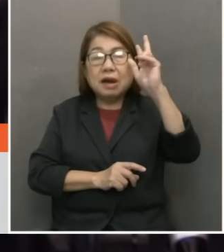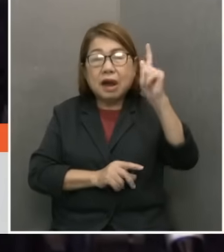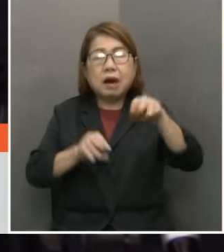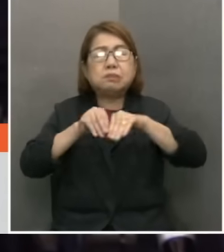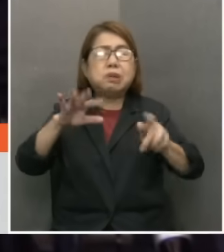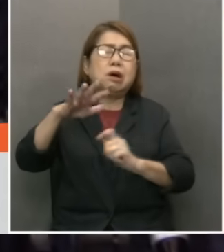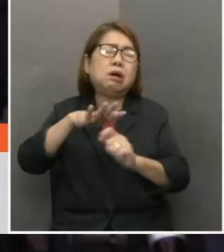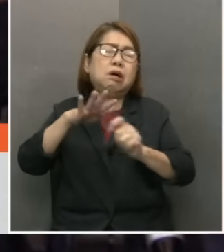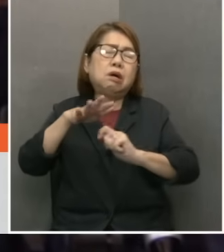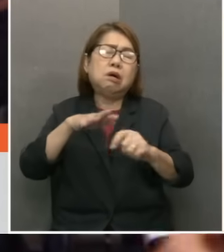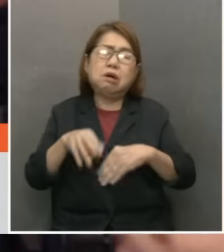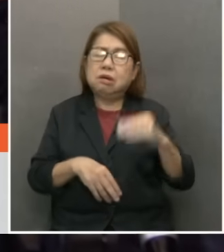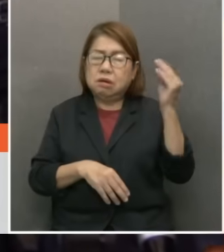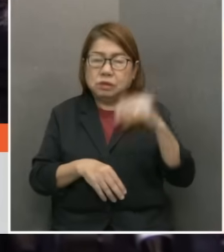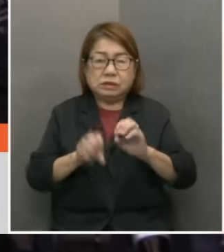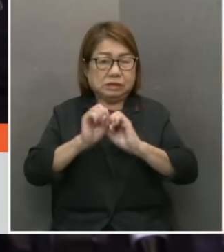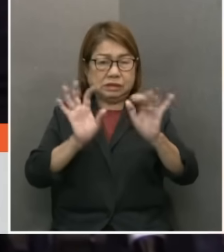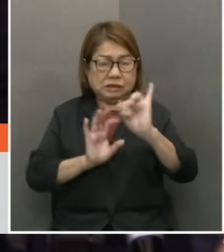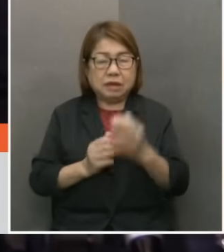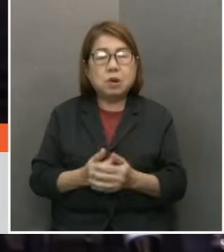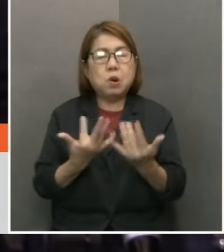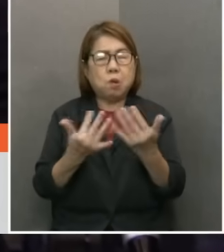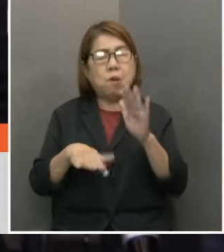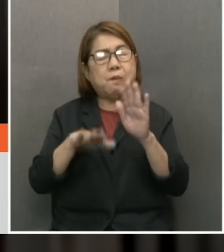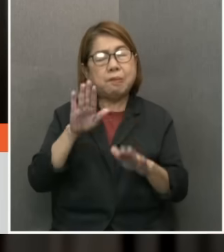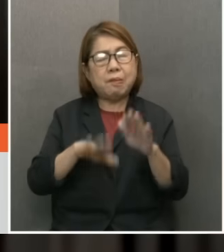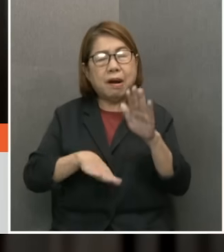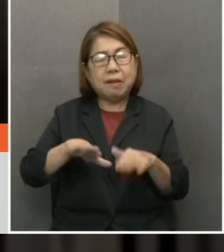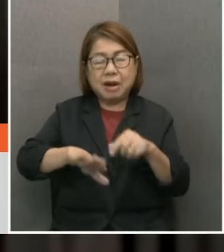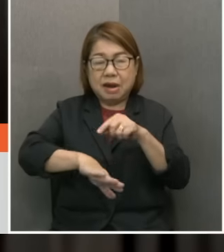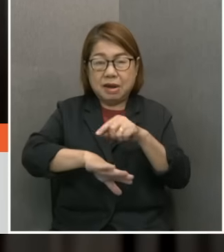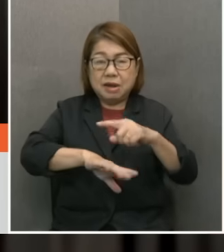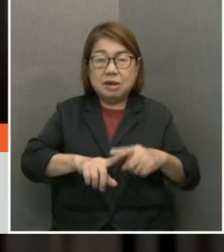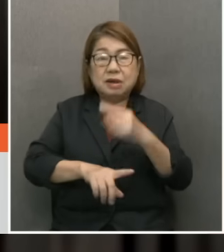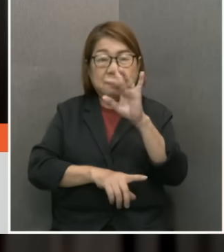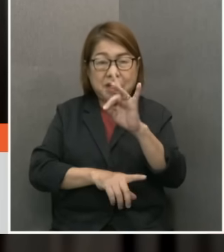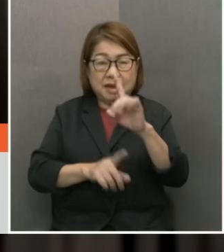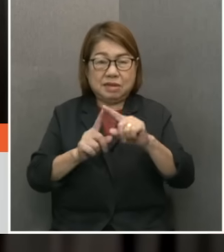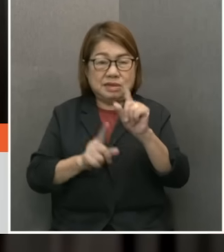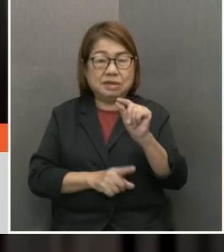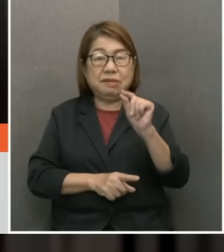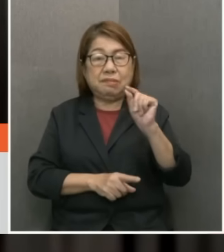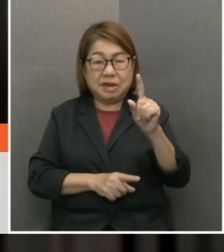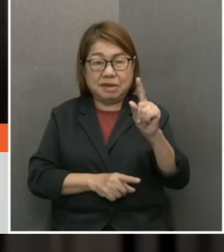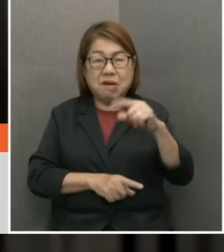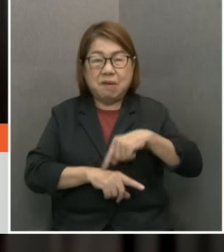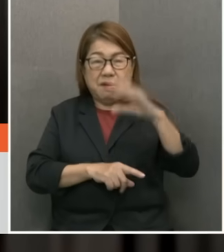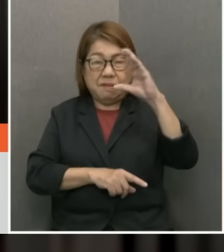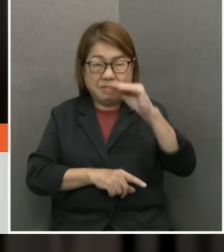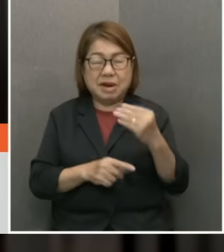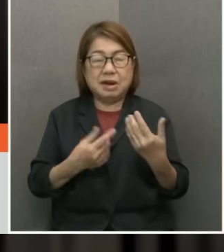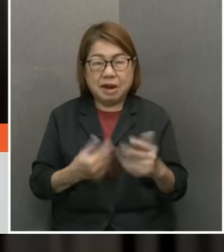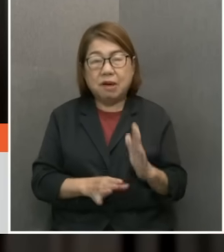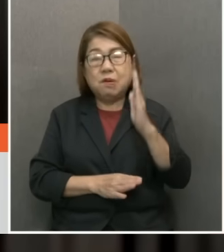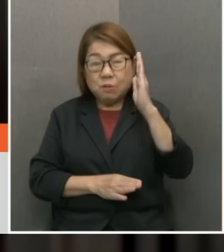ลอยก็จะมีความชัดเจนไม่เกินช่วงค่ำวันที่ 21สิงหาคมนี้ก่อนที่จะเริ่มวตเลือกนายก